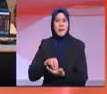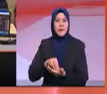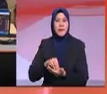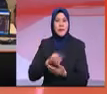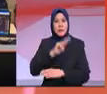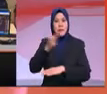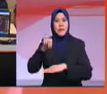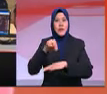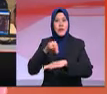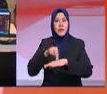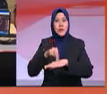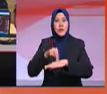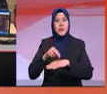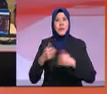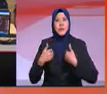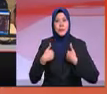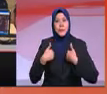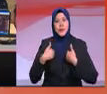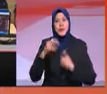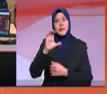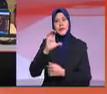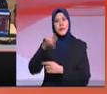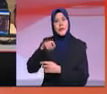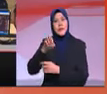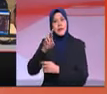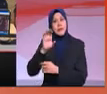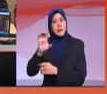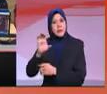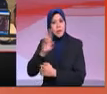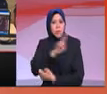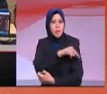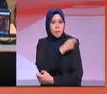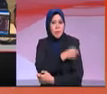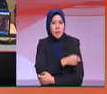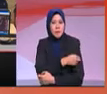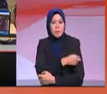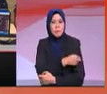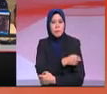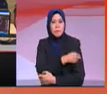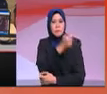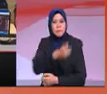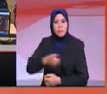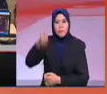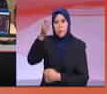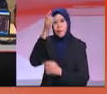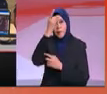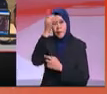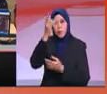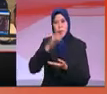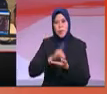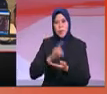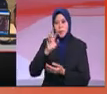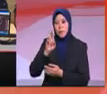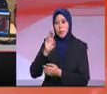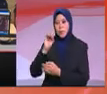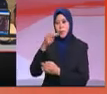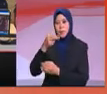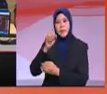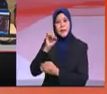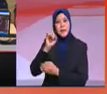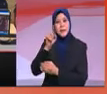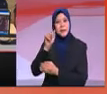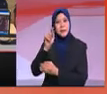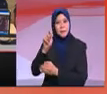kebangsaan. Kita juga ada CPRC, iaitu untuk hospital yang diketuai oleh Datuk Dr. Raizat, melihat